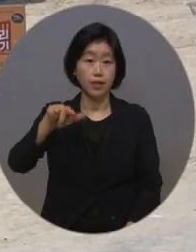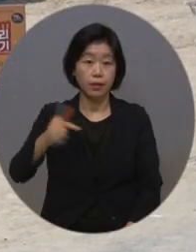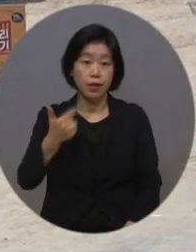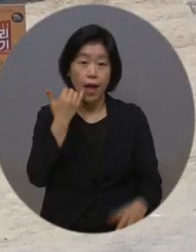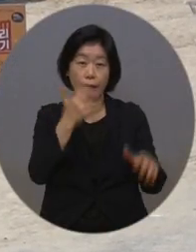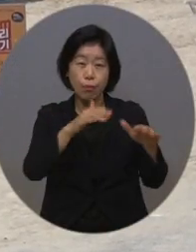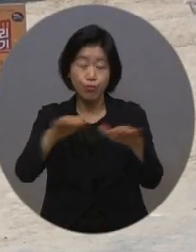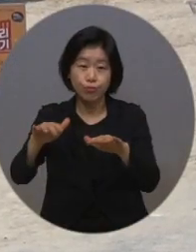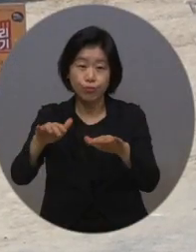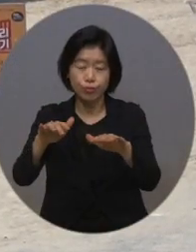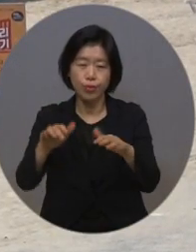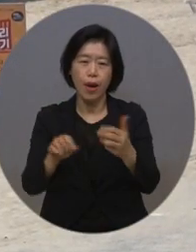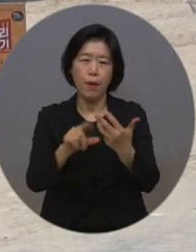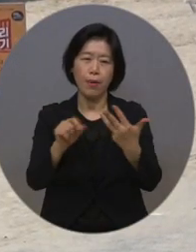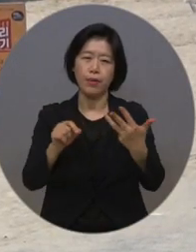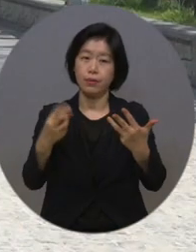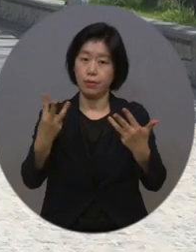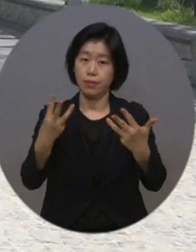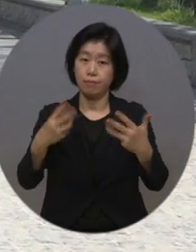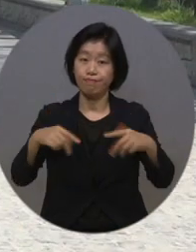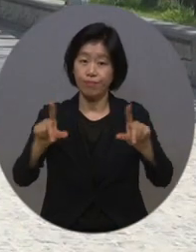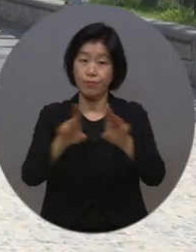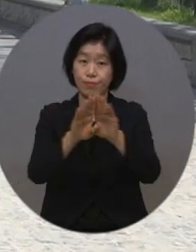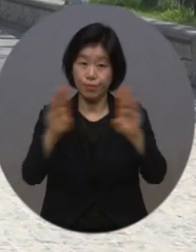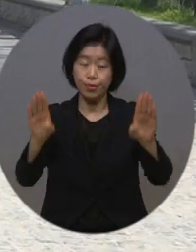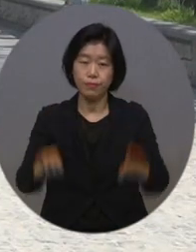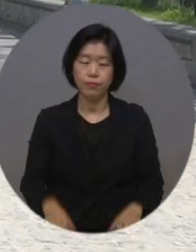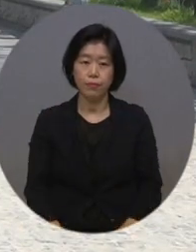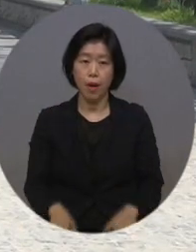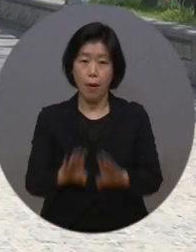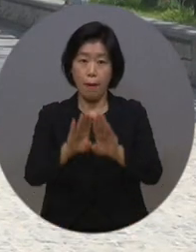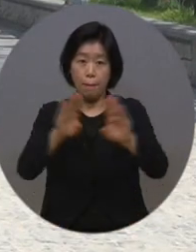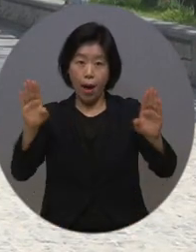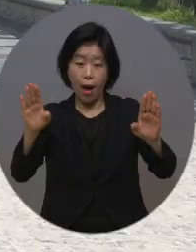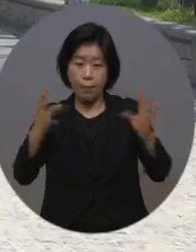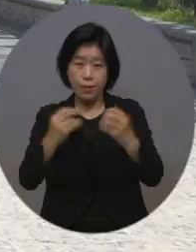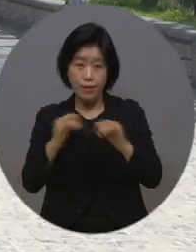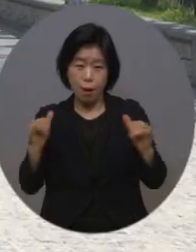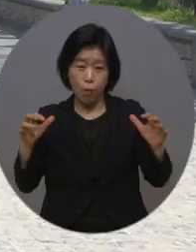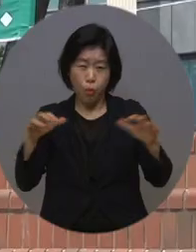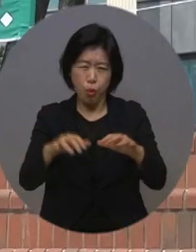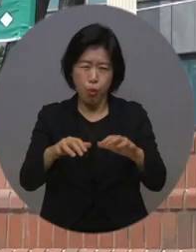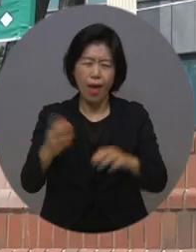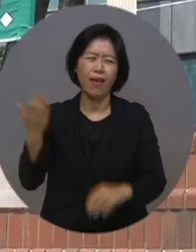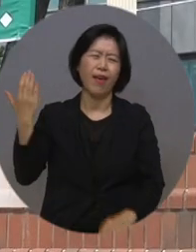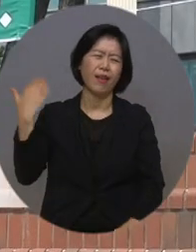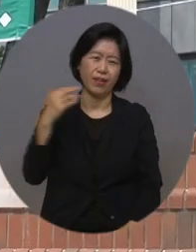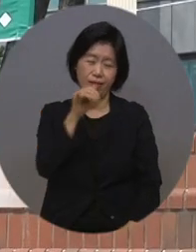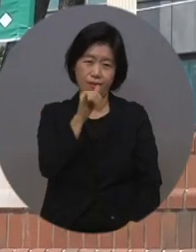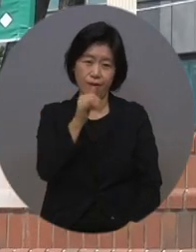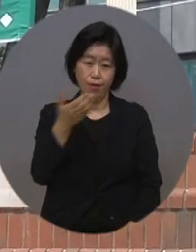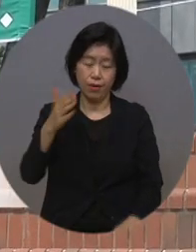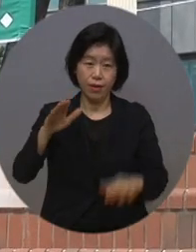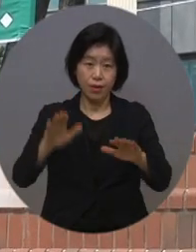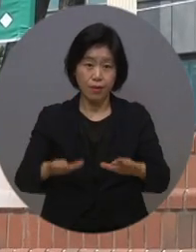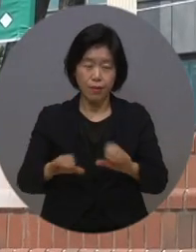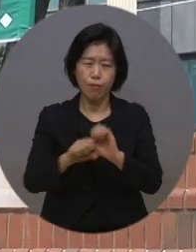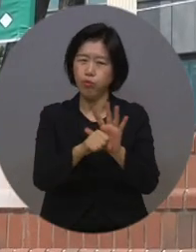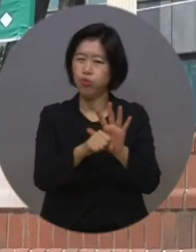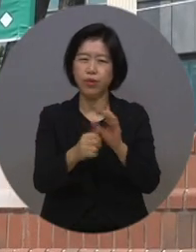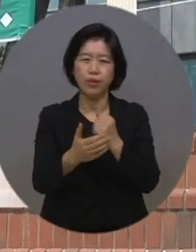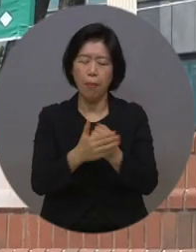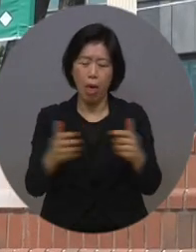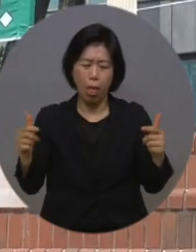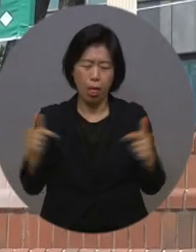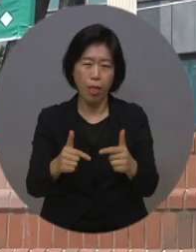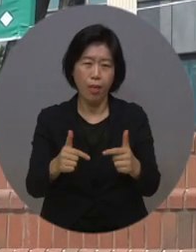대천해수욕장이 지난 3일 개장하였습니다. 개장과 함께 많은 사람들이 몰리던 때와 달리 코로나19의 여파로 관광객의 수가